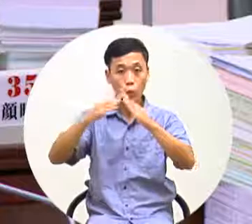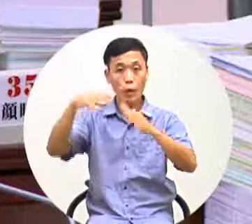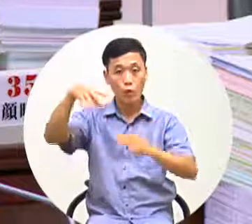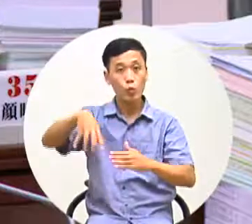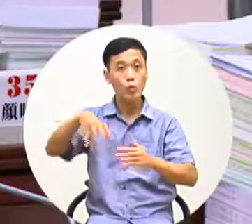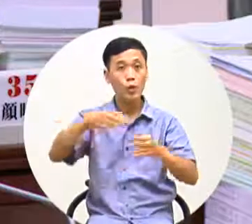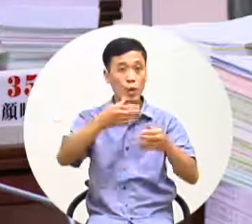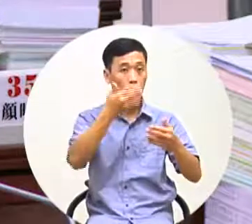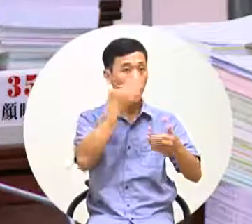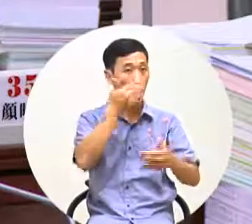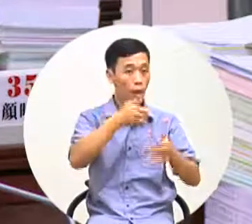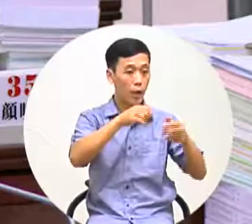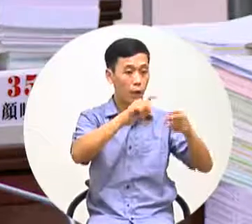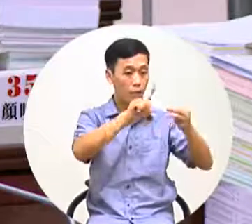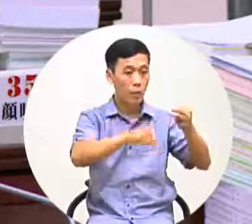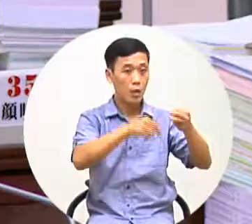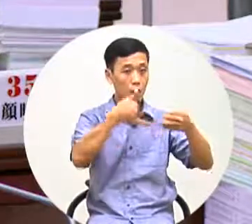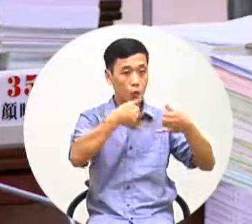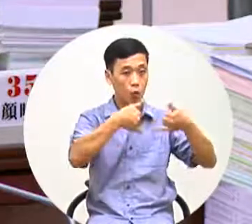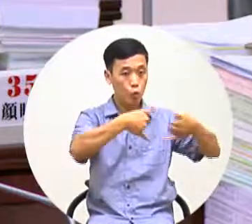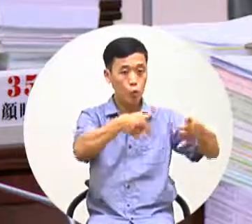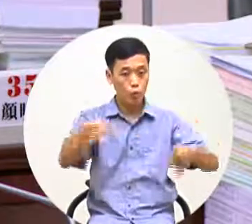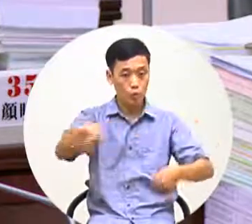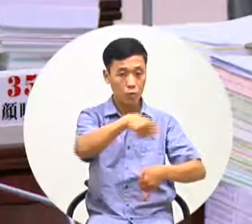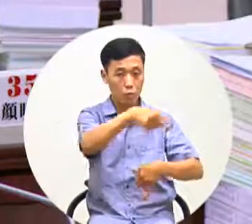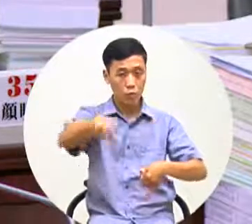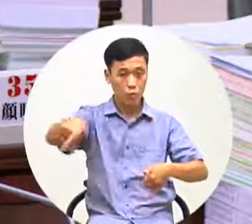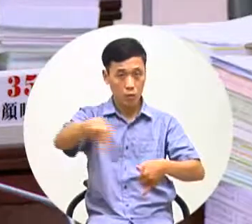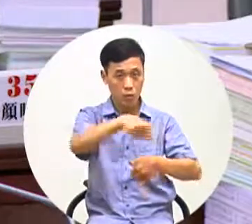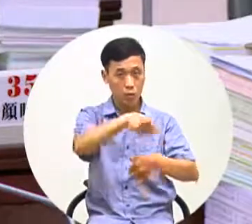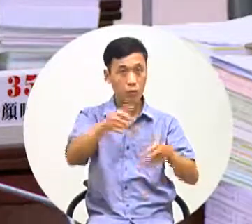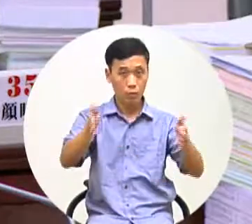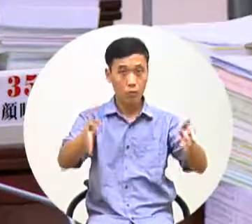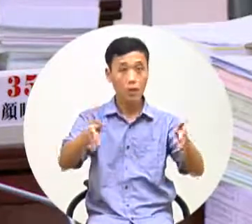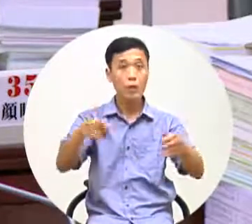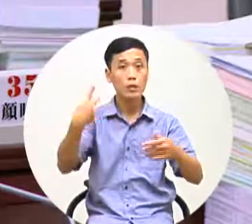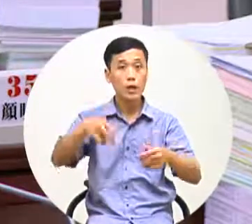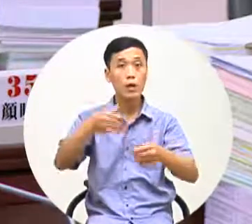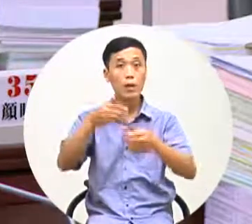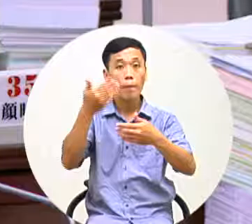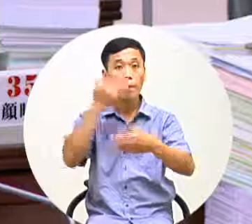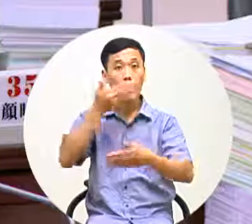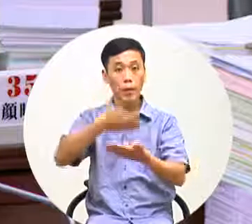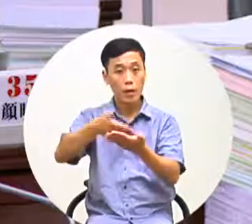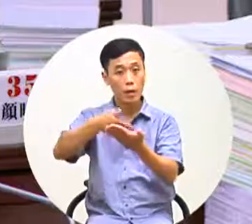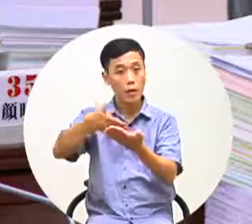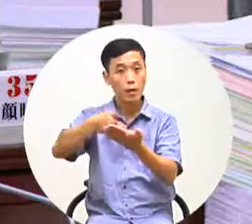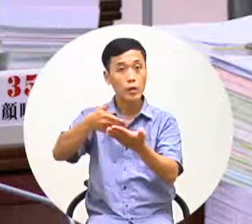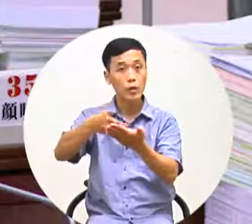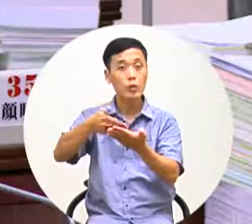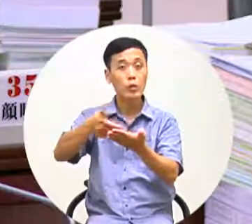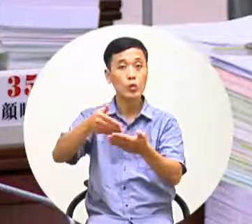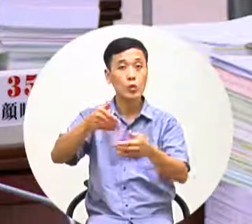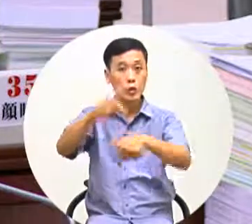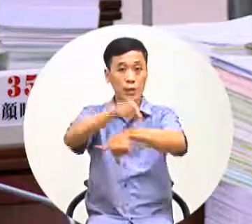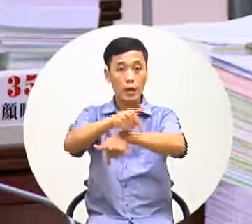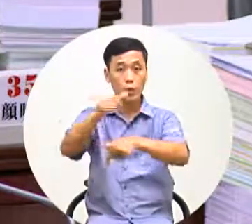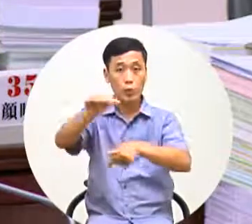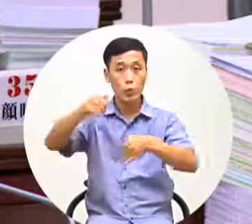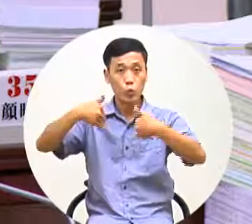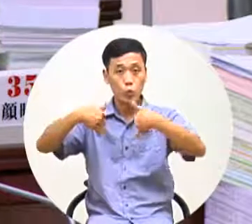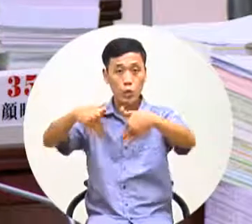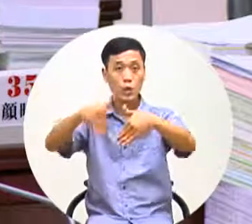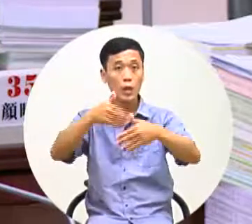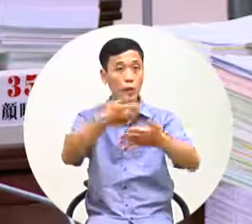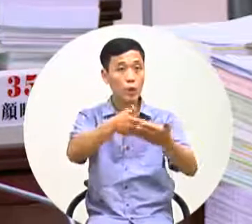啦。那另外呢，还有美术南五街，这大概十五档啊啦，美术东七街，